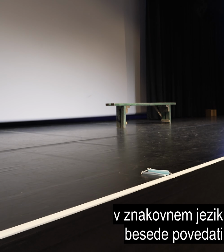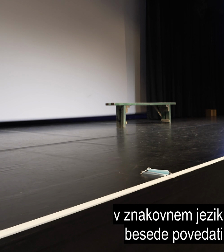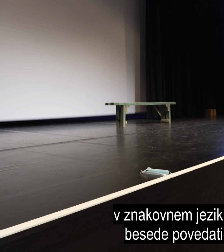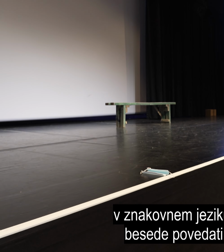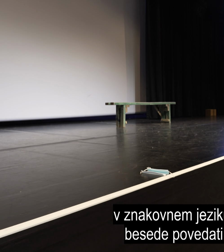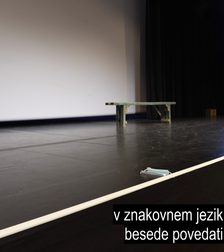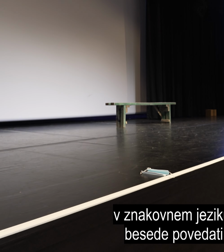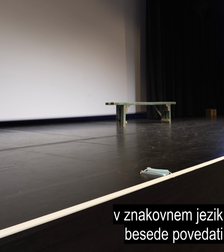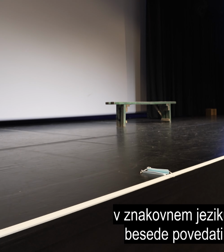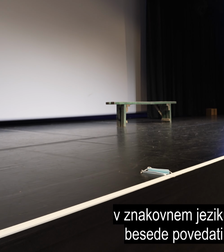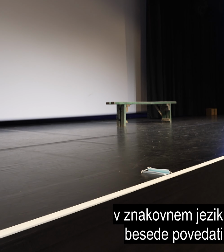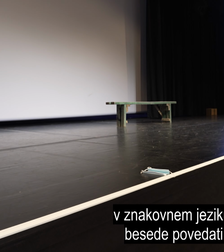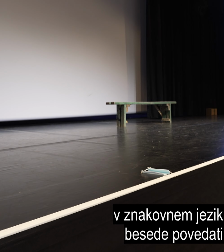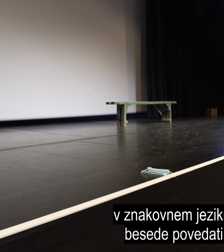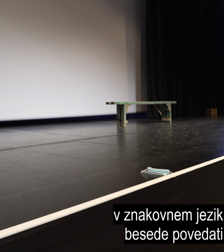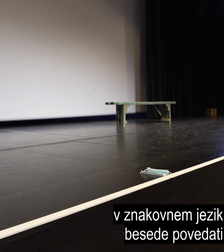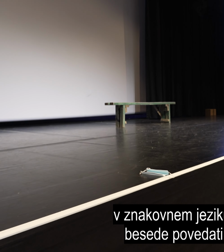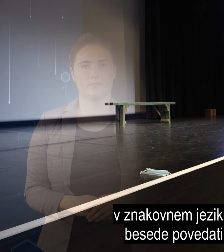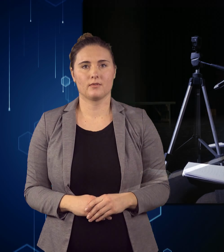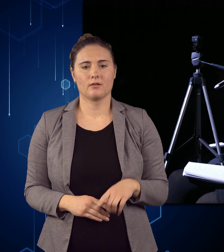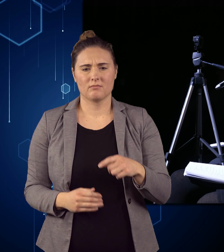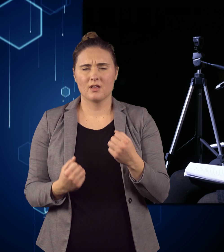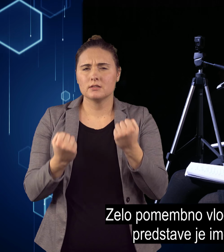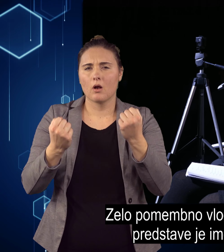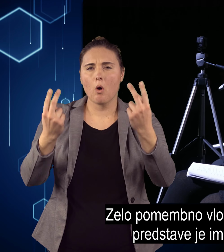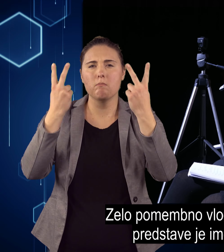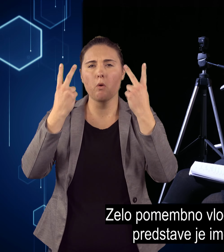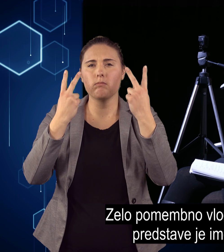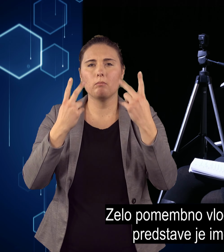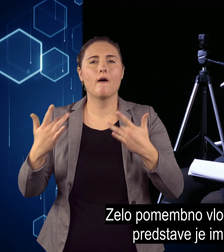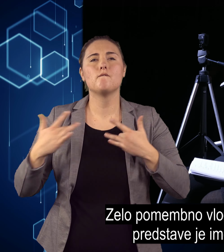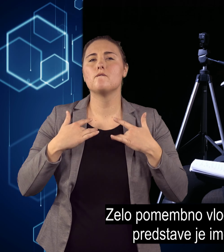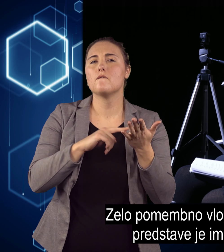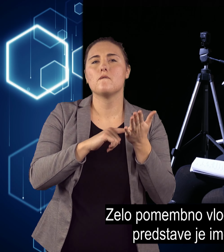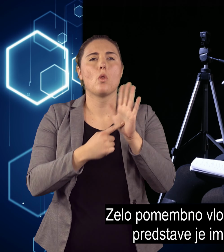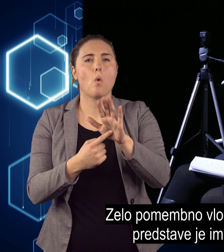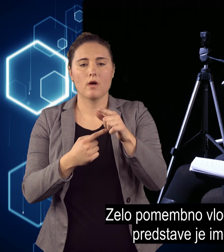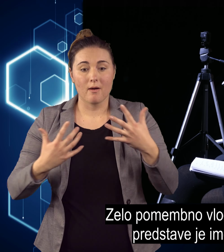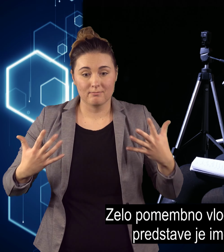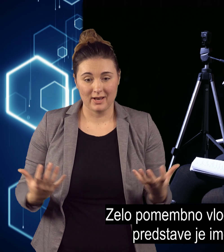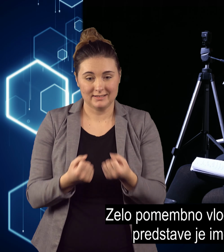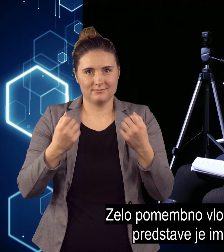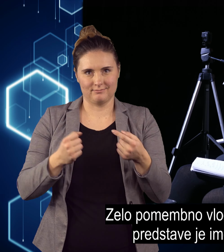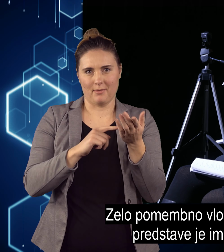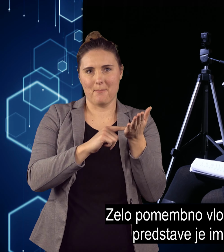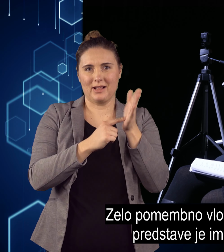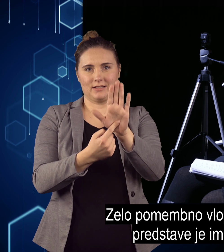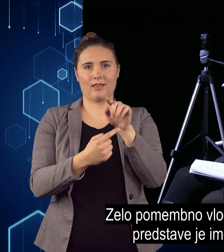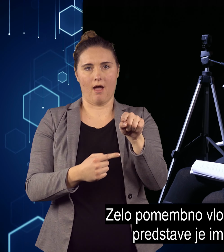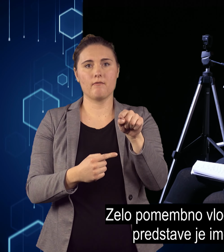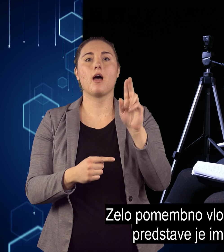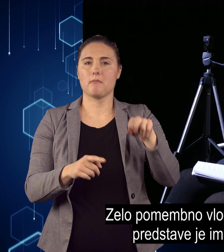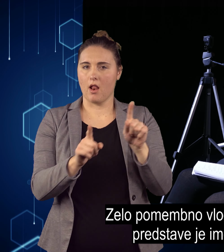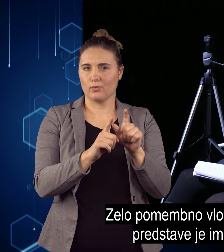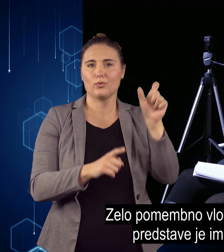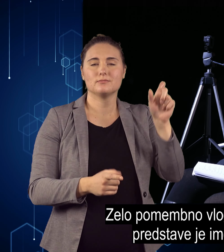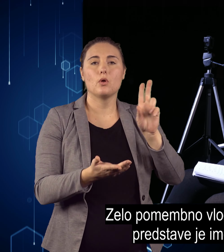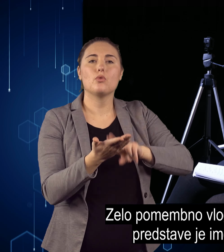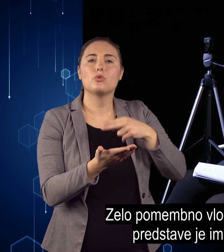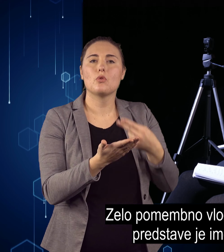kako v znakovnem jeziku pokazati. Zelo pomembno vlogo pri ustvarjanju predstave je imela to mačka